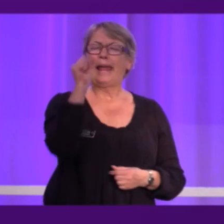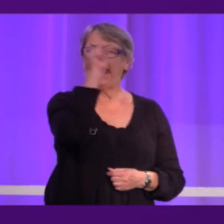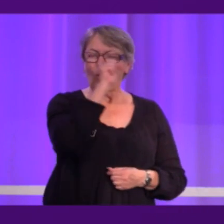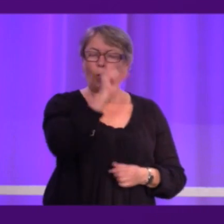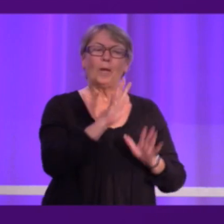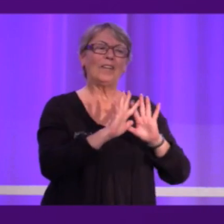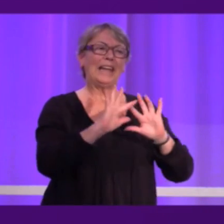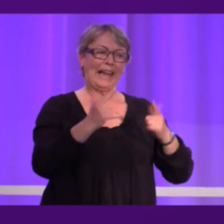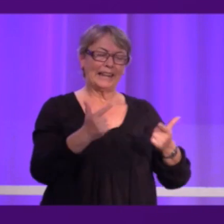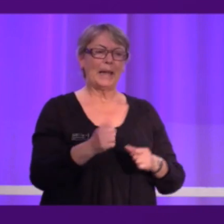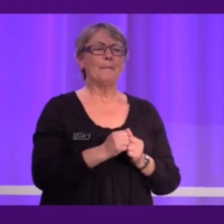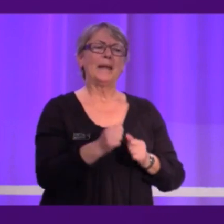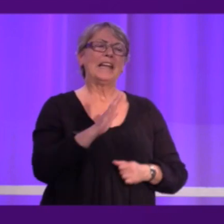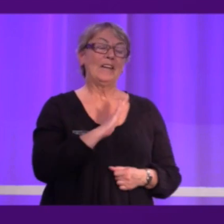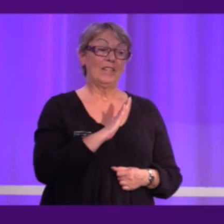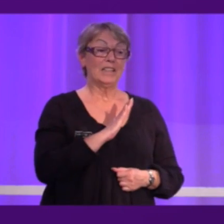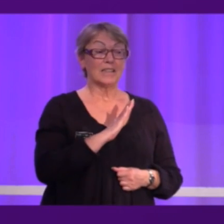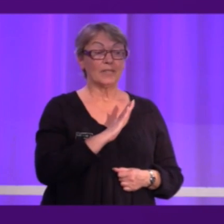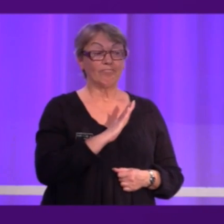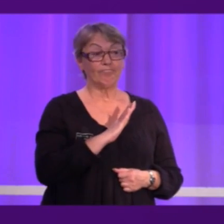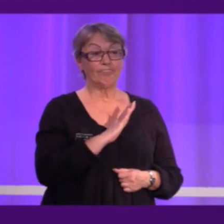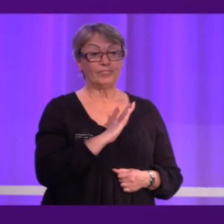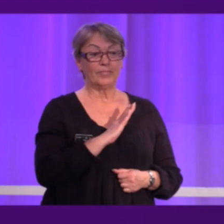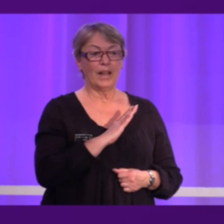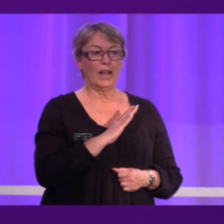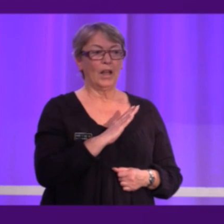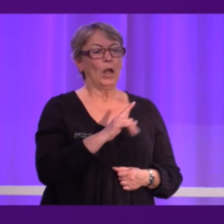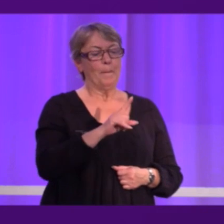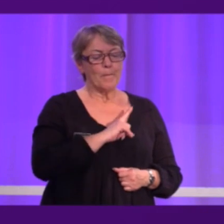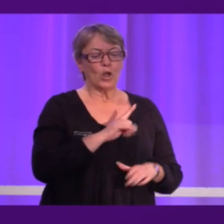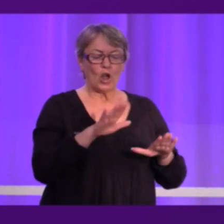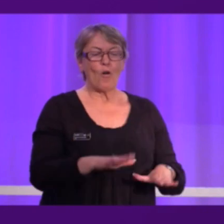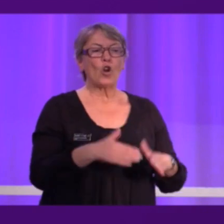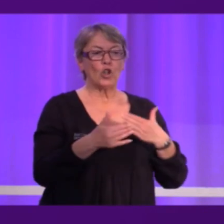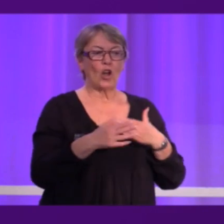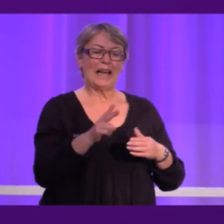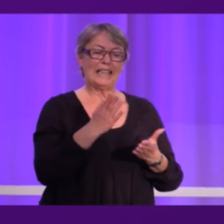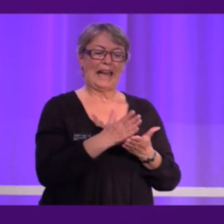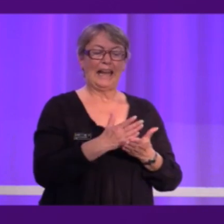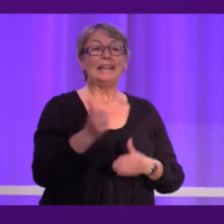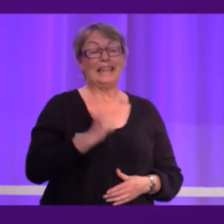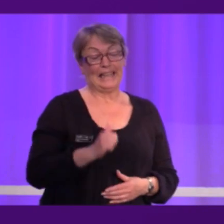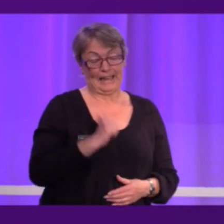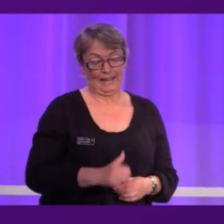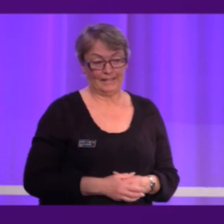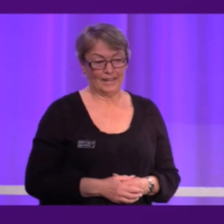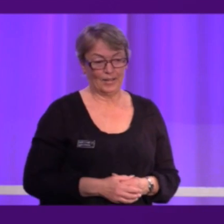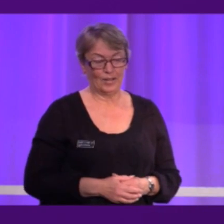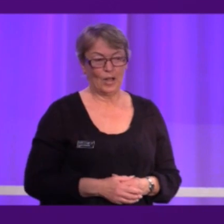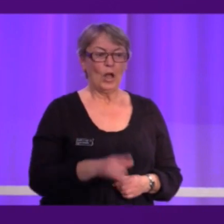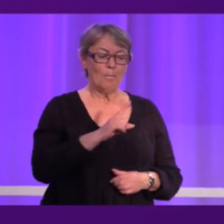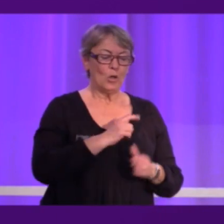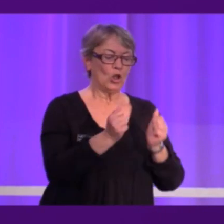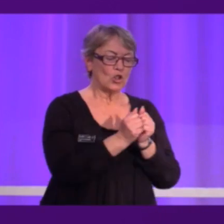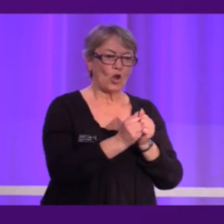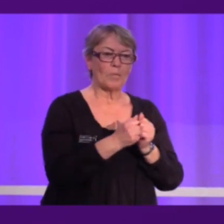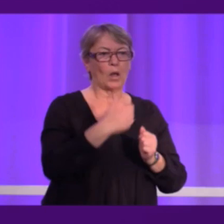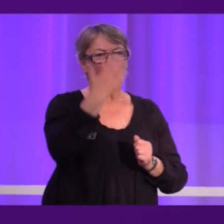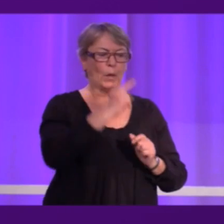frihet. Men det finns ju såklart väldigt mycket kvar att göra när det gäller tillgänglighet. Mycket saker man skulle